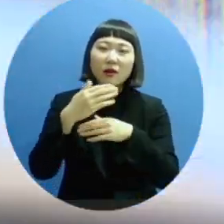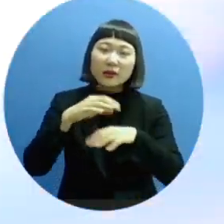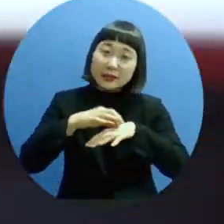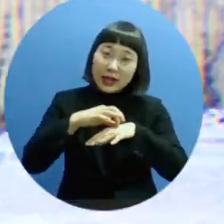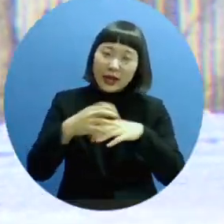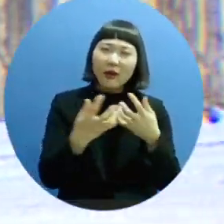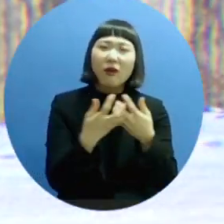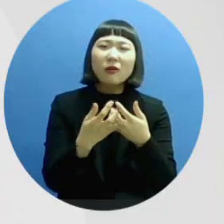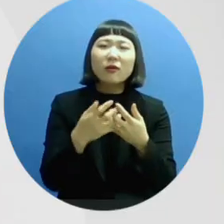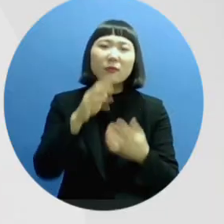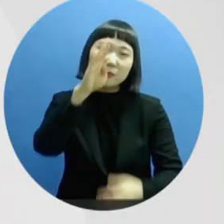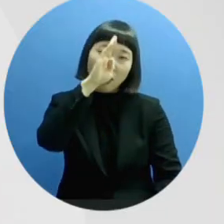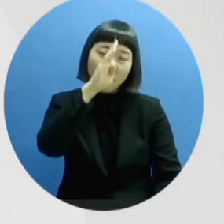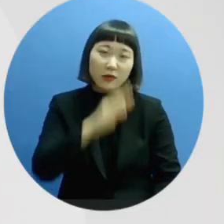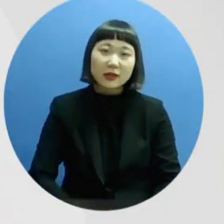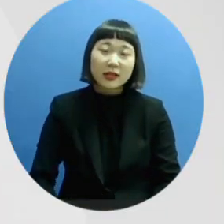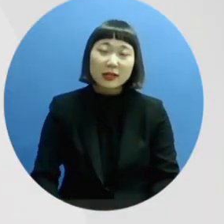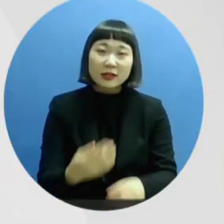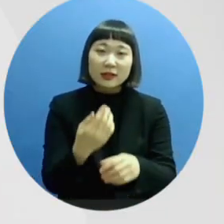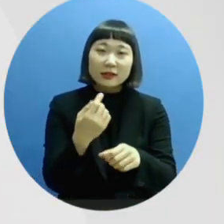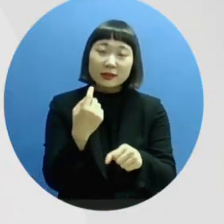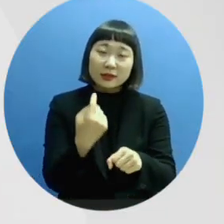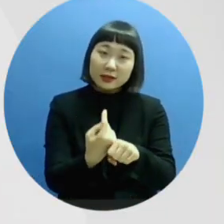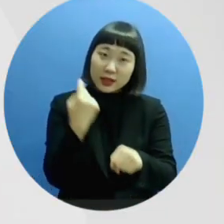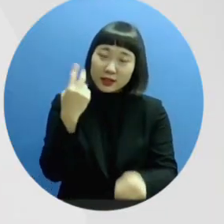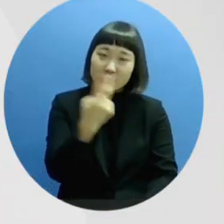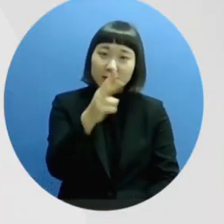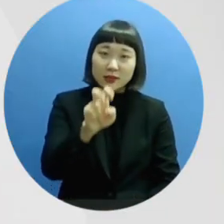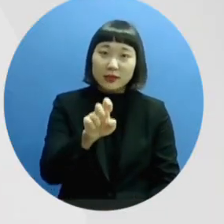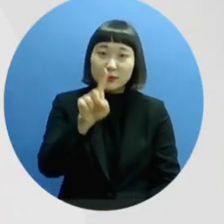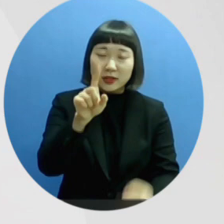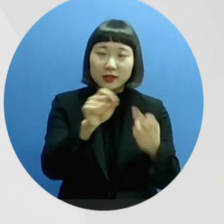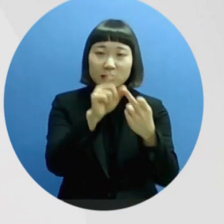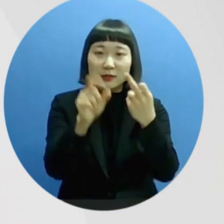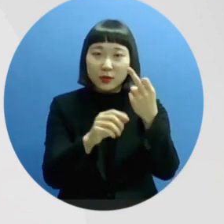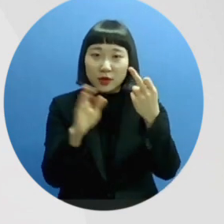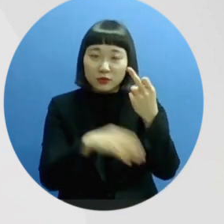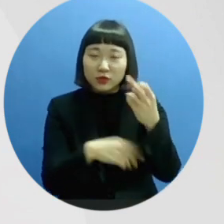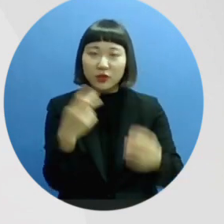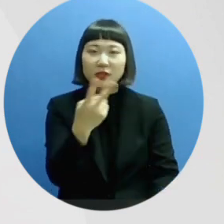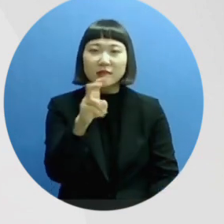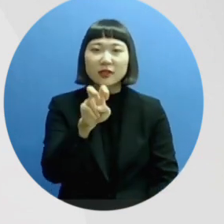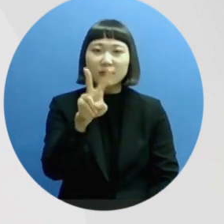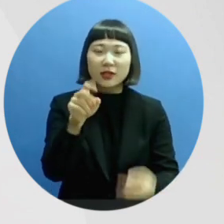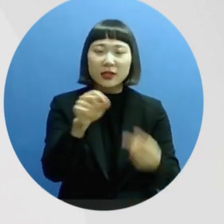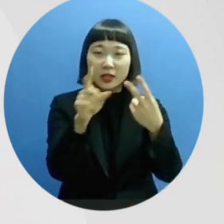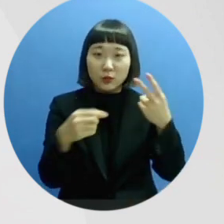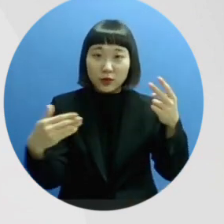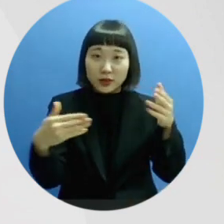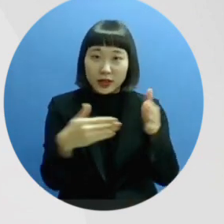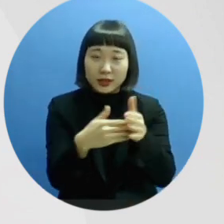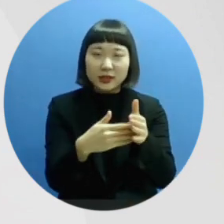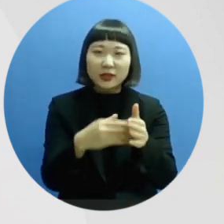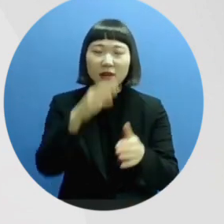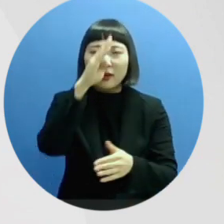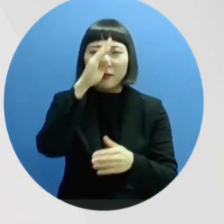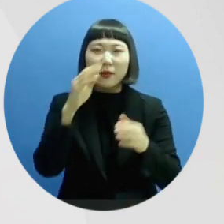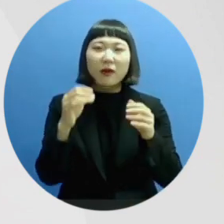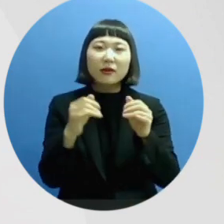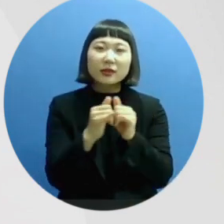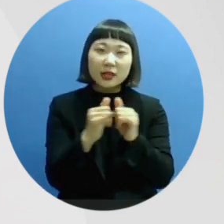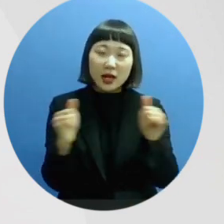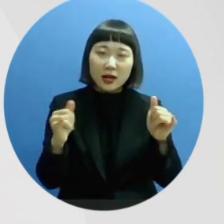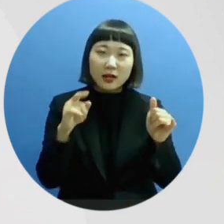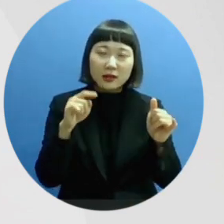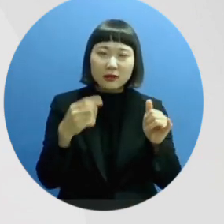겨울보다 많았습니다. 지난 2021년 12월부터 2022년 2월까지 한랭질환 응급실 감시